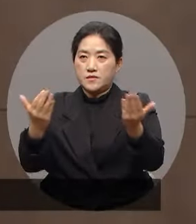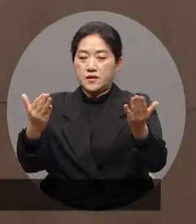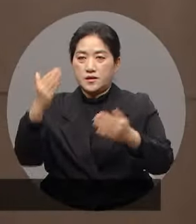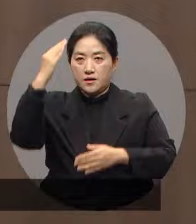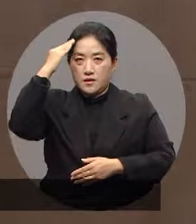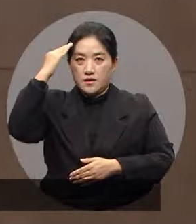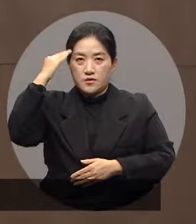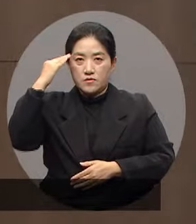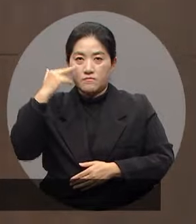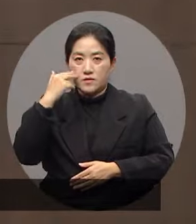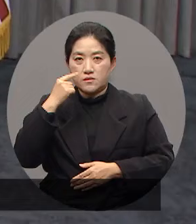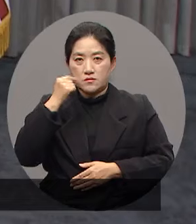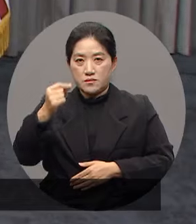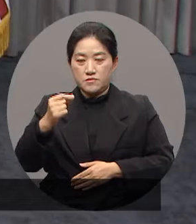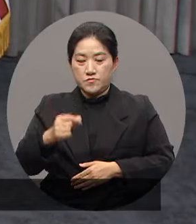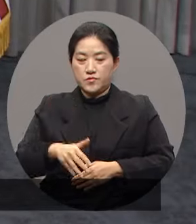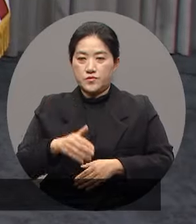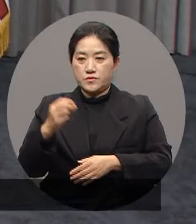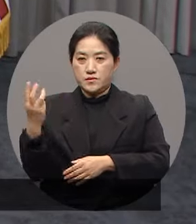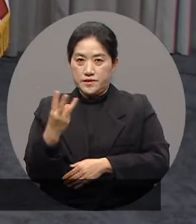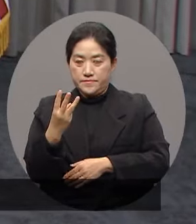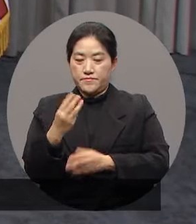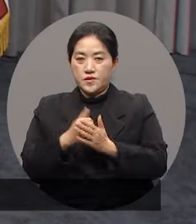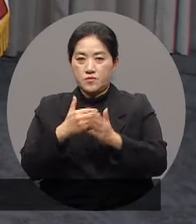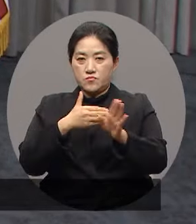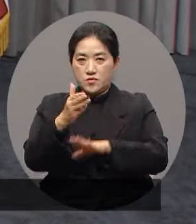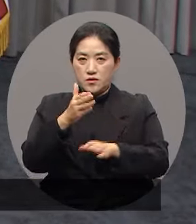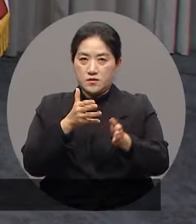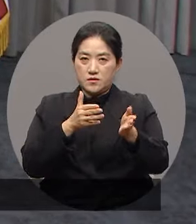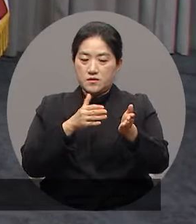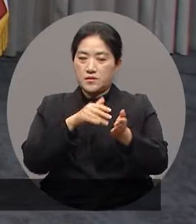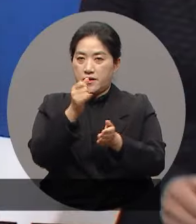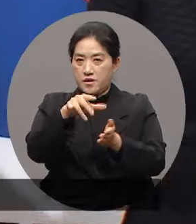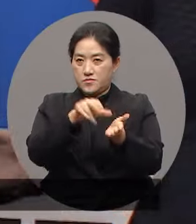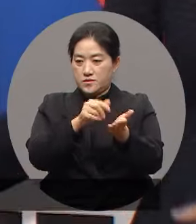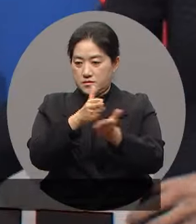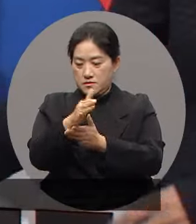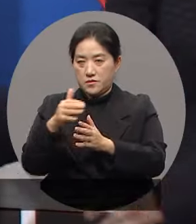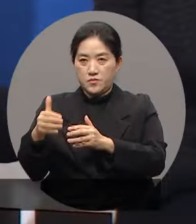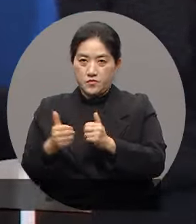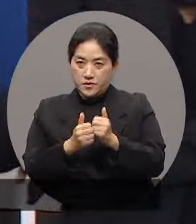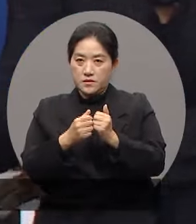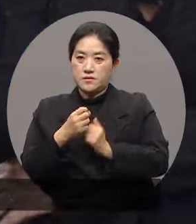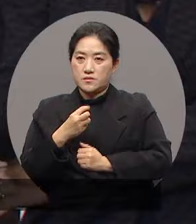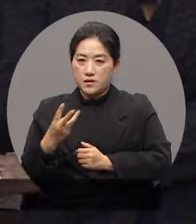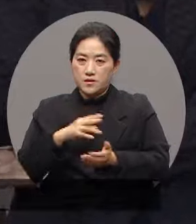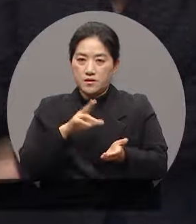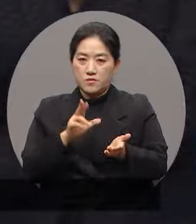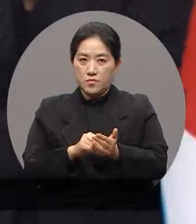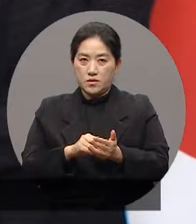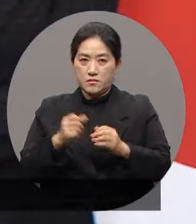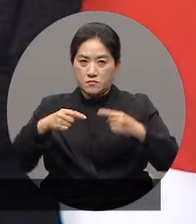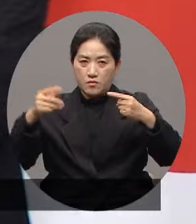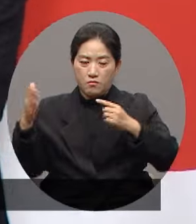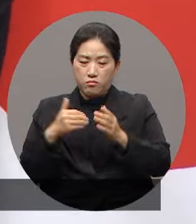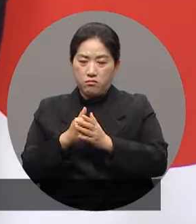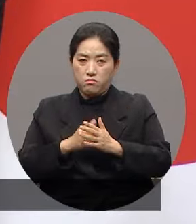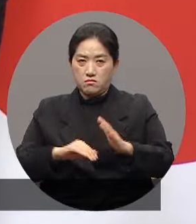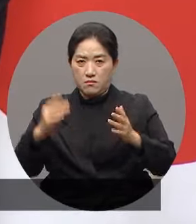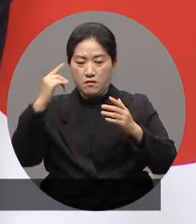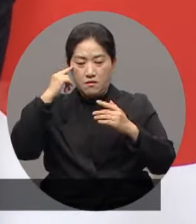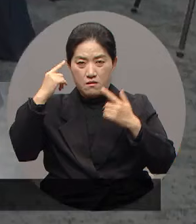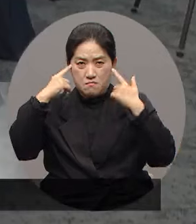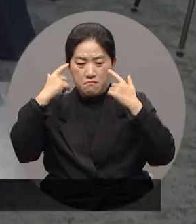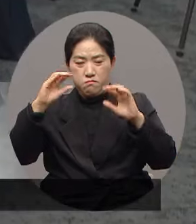한미일 3국의 북핵 수석대표가 만난 자리. 주요 의제는 새해 들어 브레이크 없이 고조된 한반도 정세였습니다.